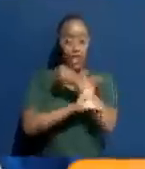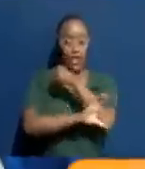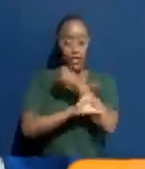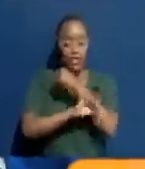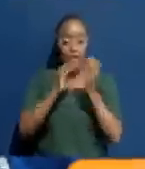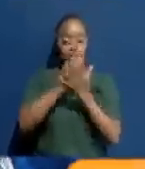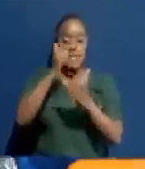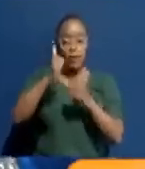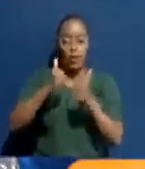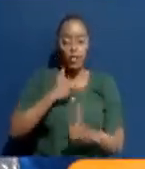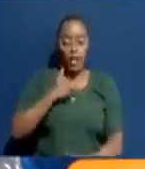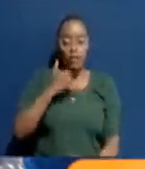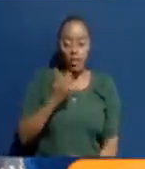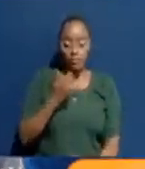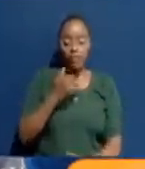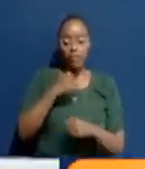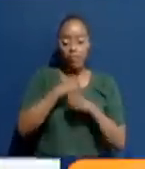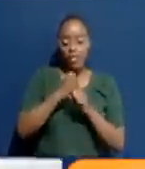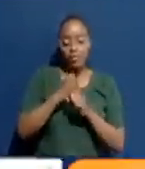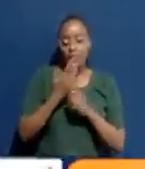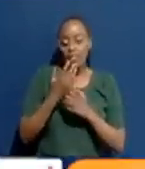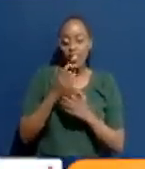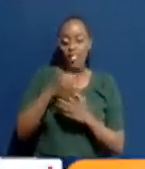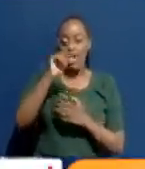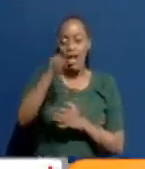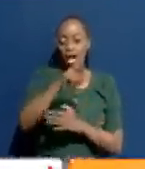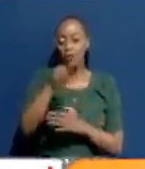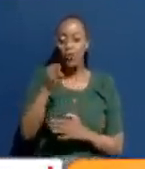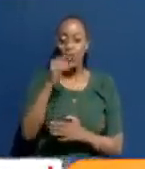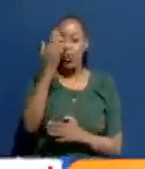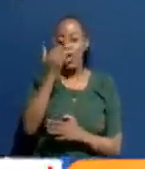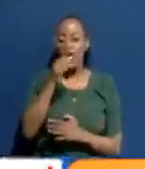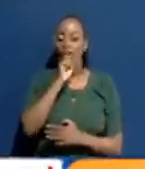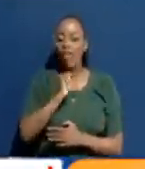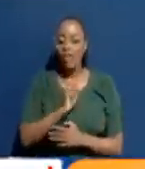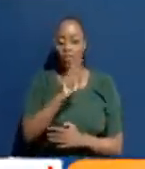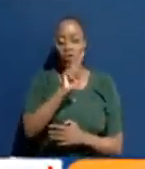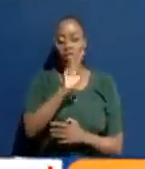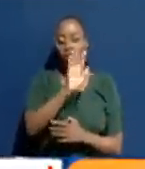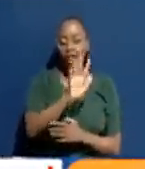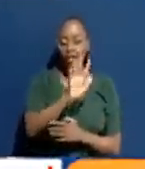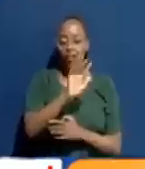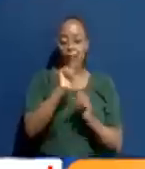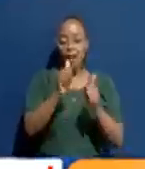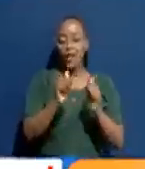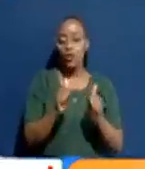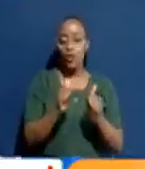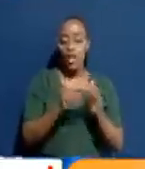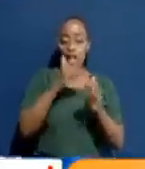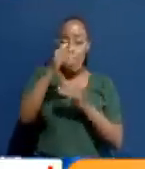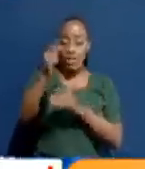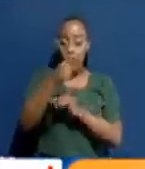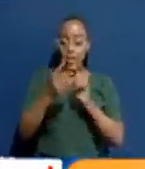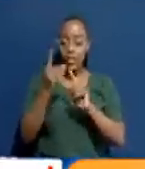Kitu imenitoa huku ndani ni miaka ni 25, but next month 39 ndio